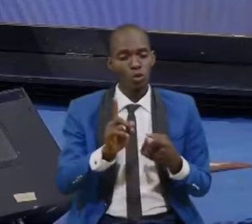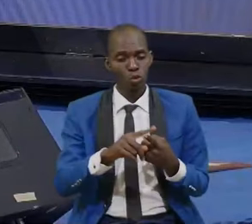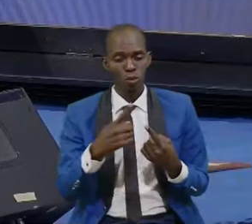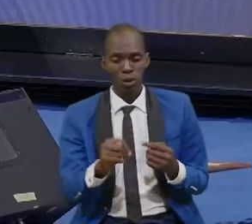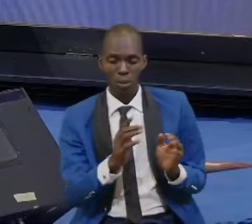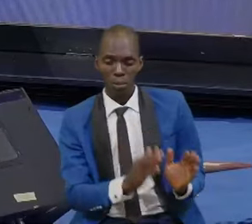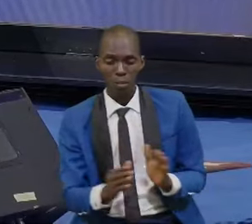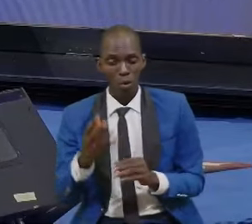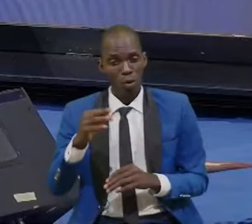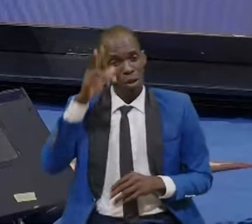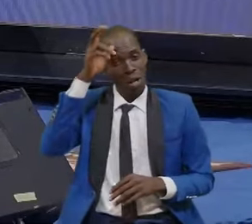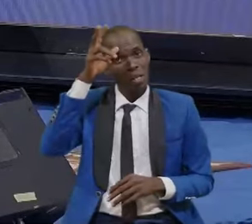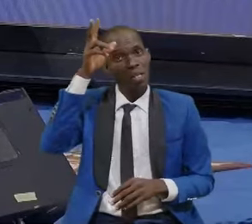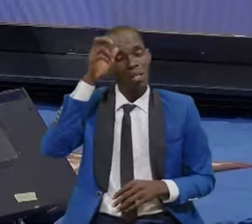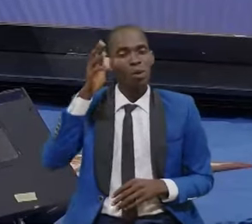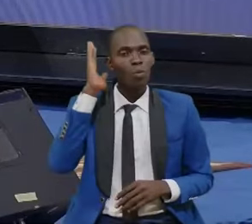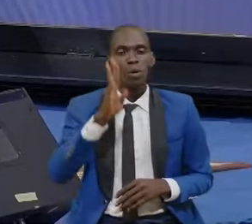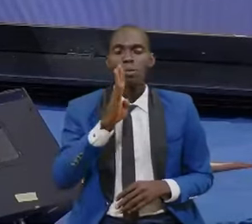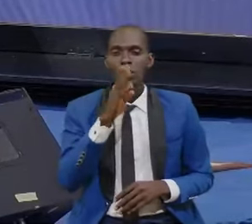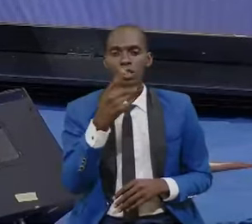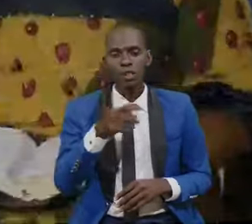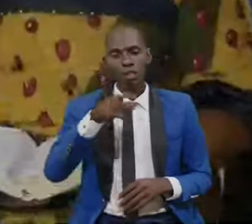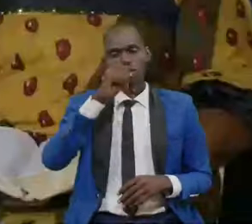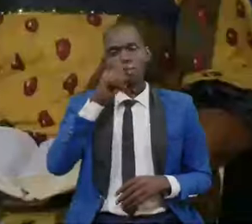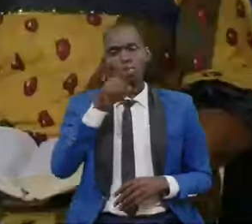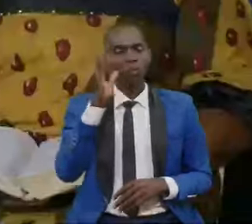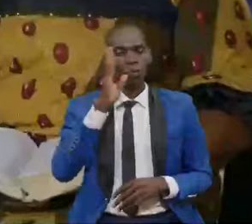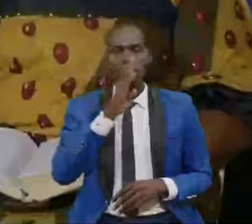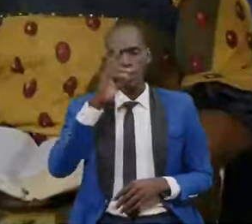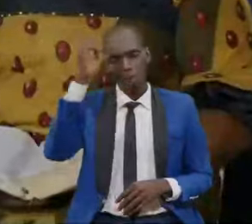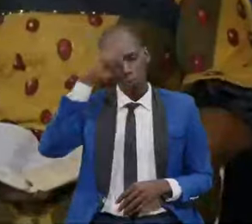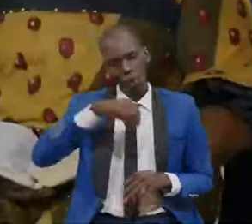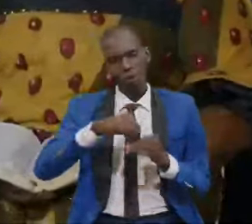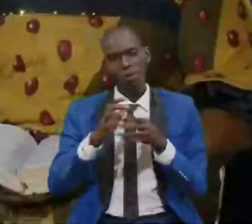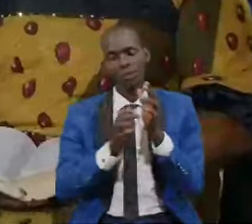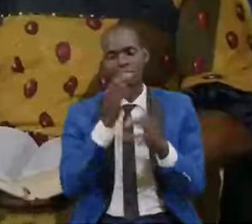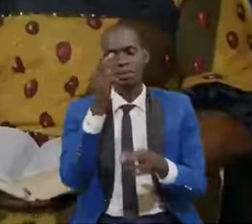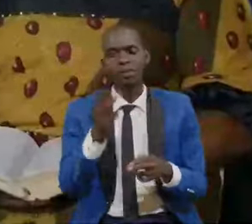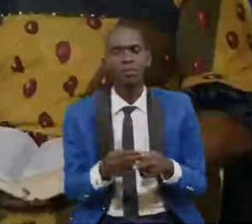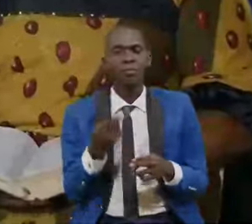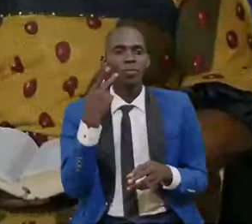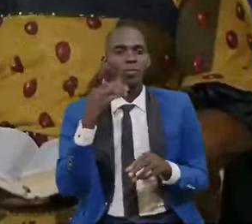diable, Satan sera l'insensé et toi tu seras le sage.